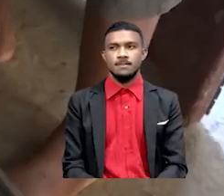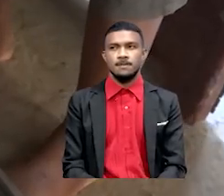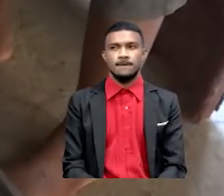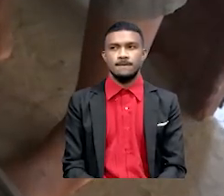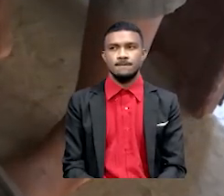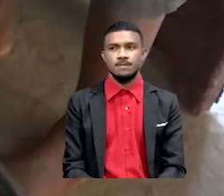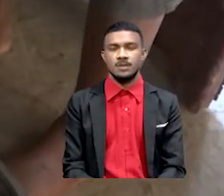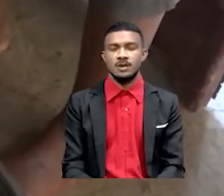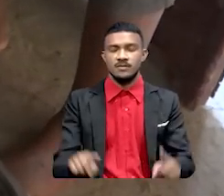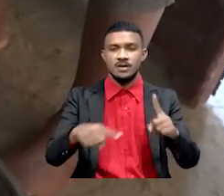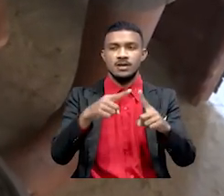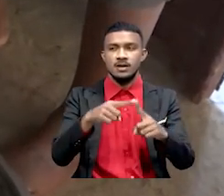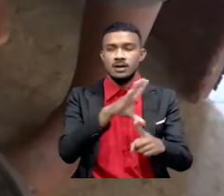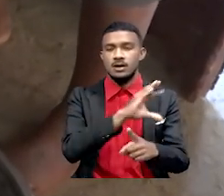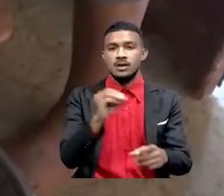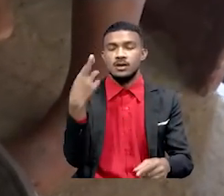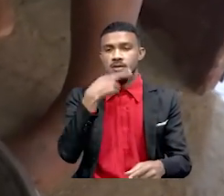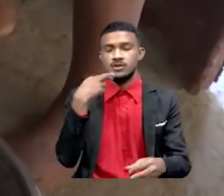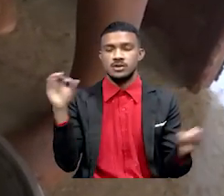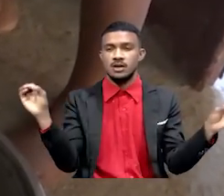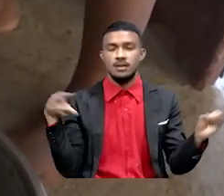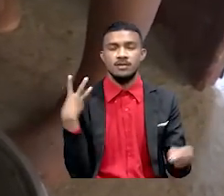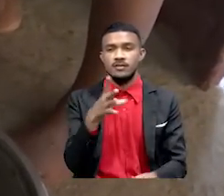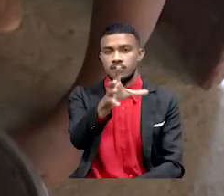Puno laya ami bapu tiha keos.